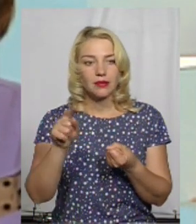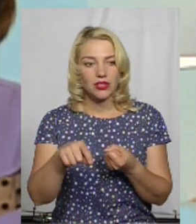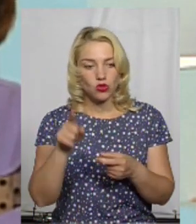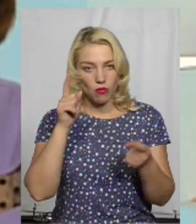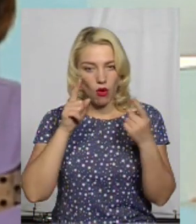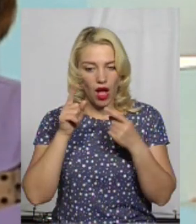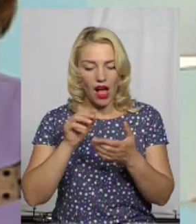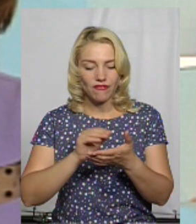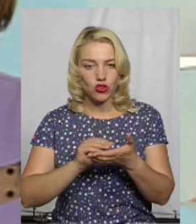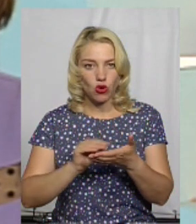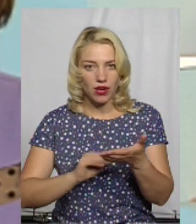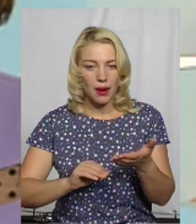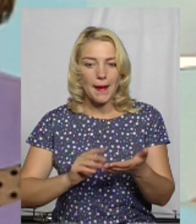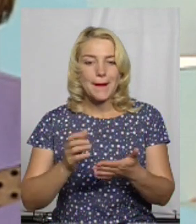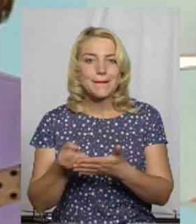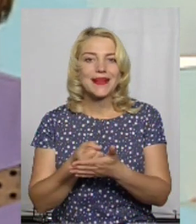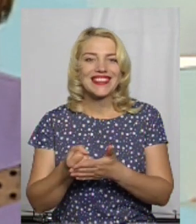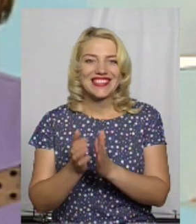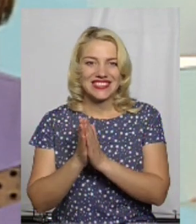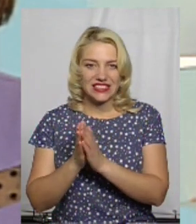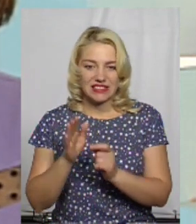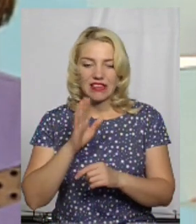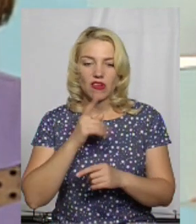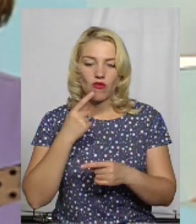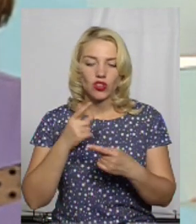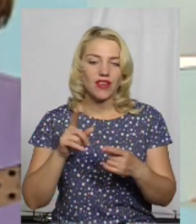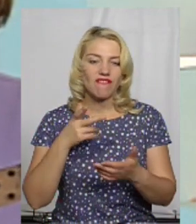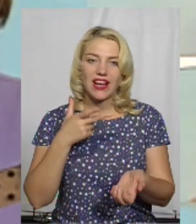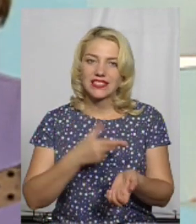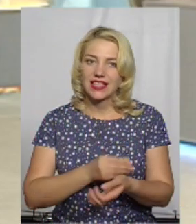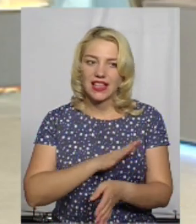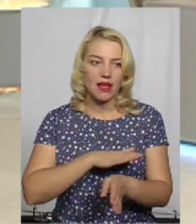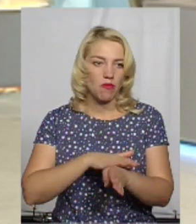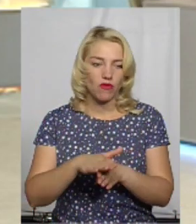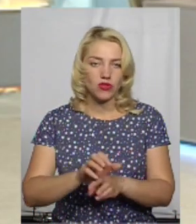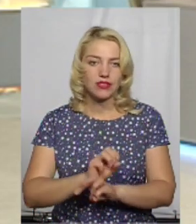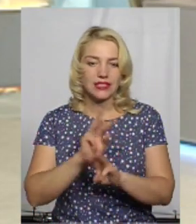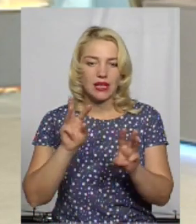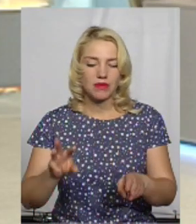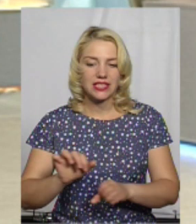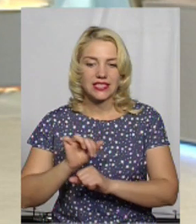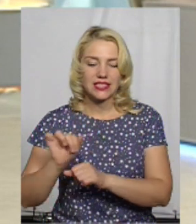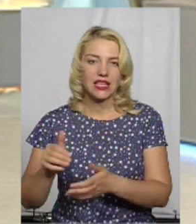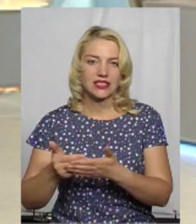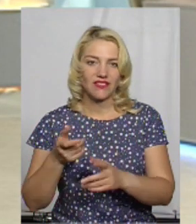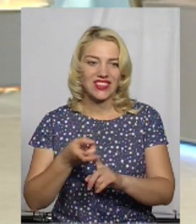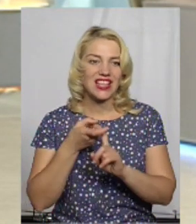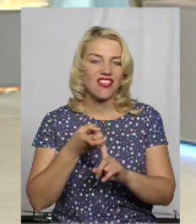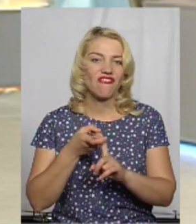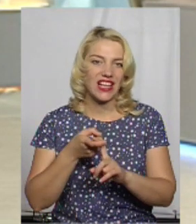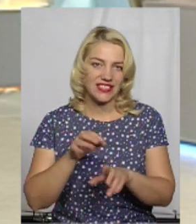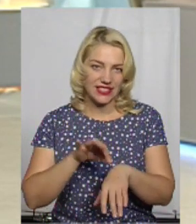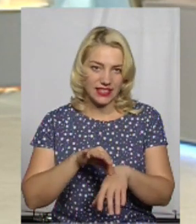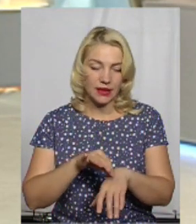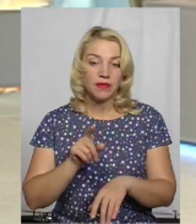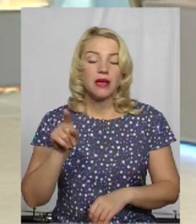автор петиції, вона чітко підмітила, що вакцинація не повністю забезпечує захист від інфекції. При